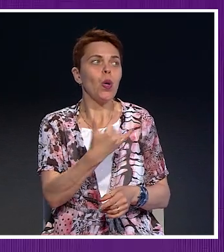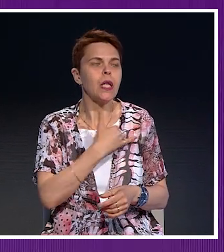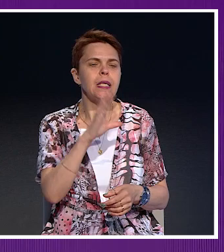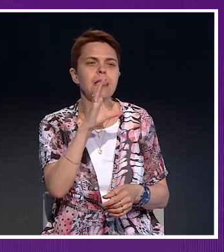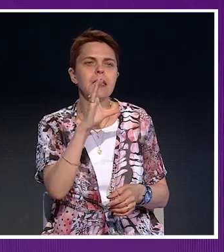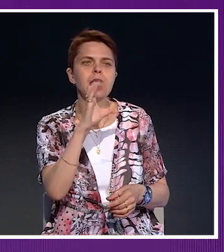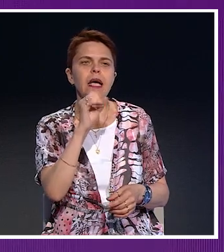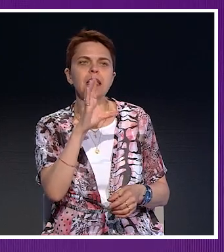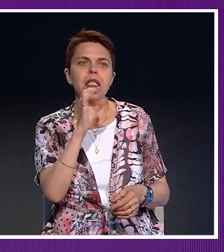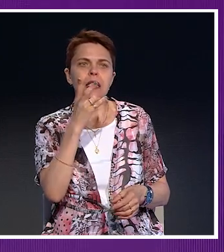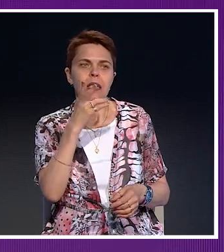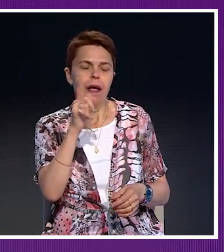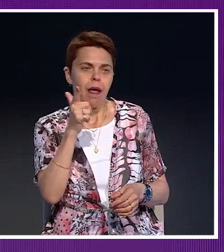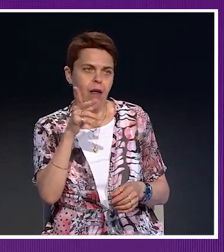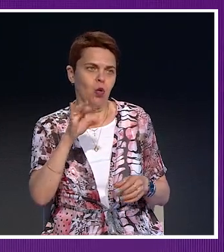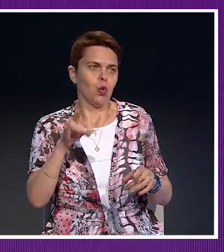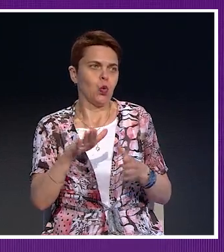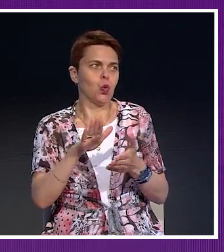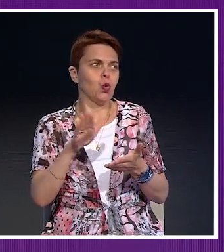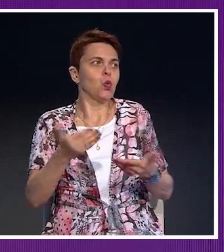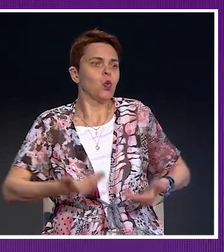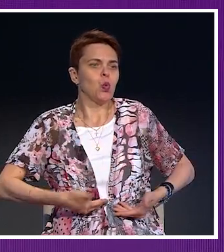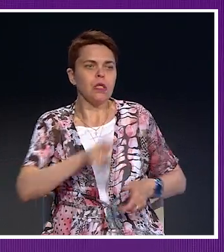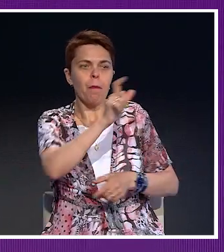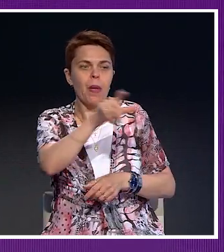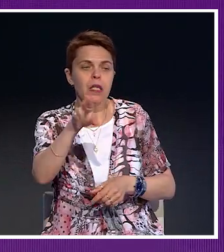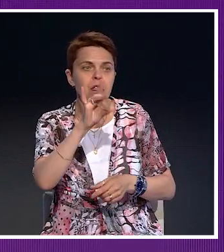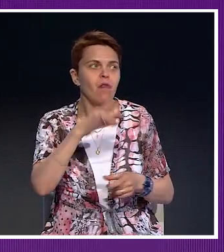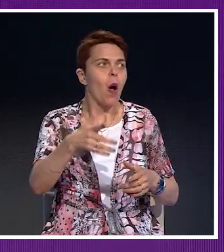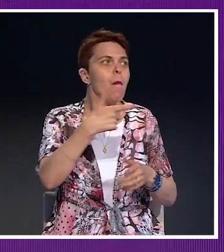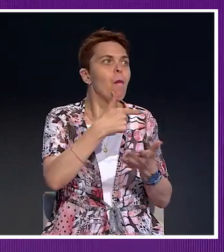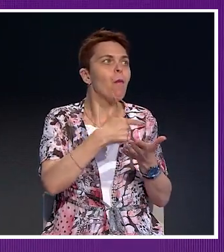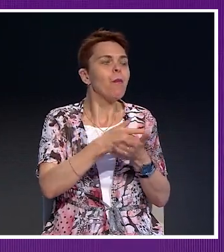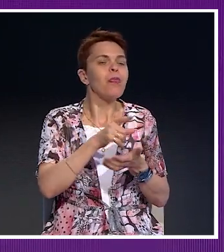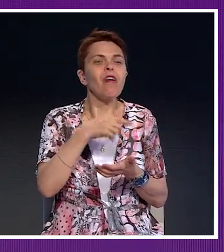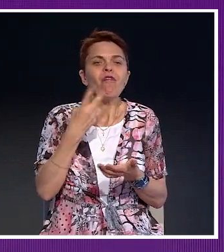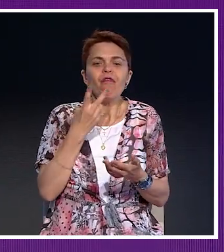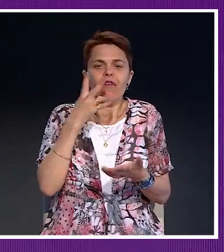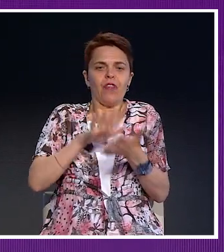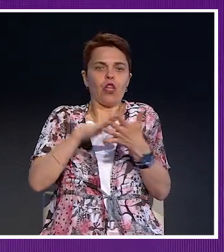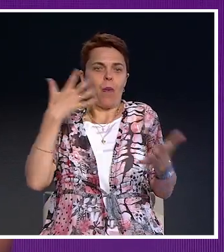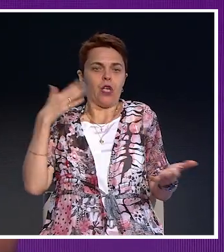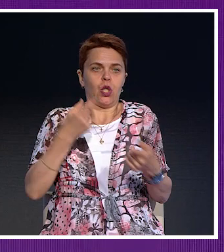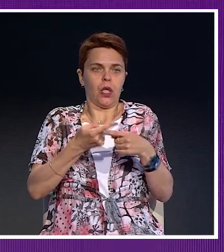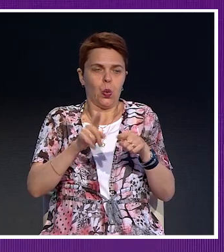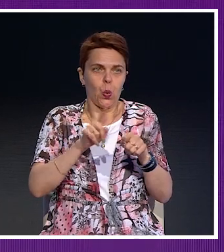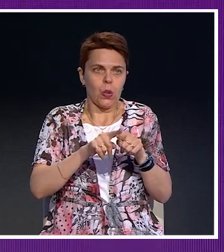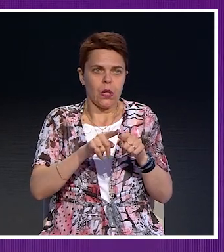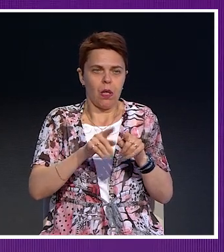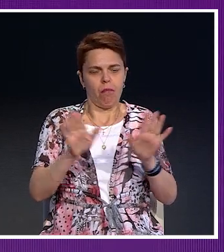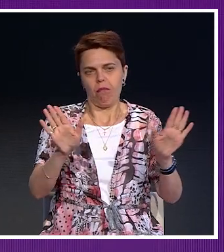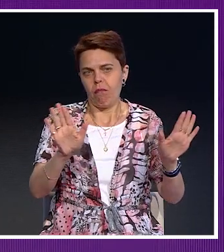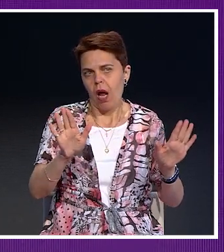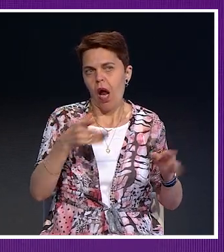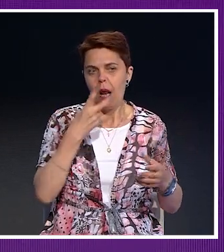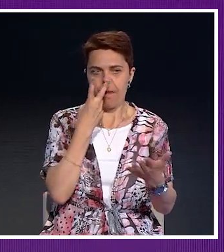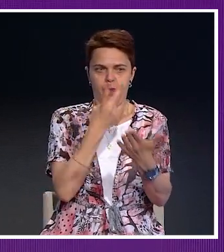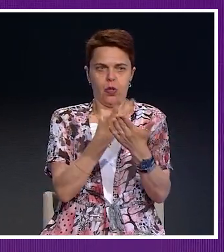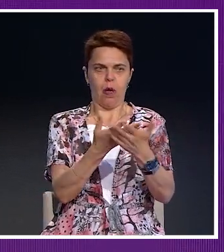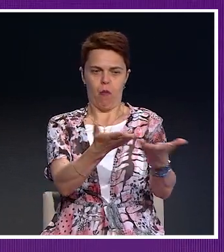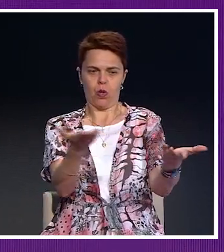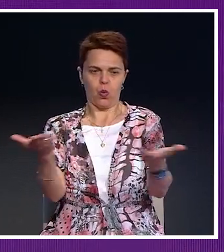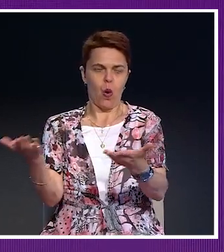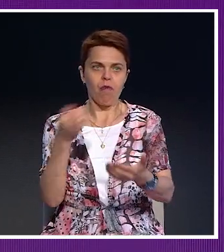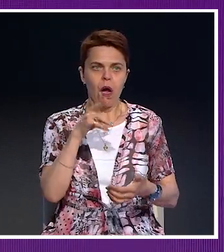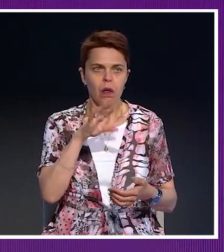сексистське суспільство, але питання тут є в тому, чи політичні лідери повинні просто відображати це суспільство, чи вони повинні демонструвати цьому